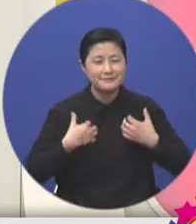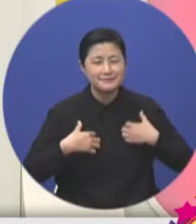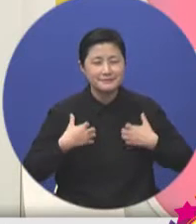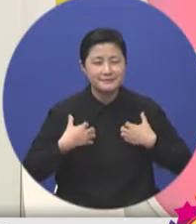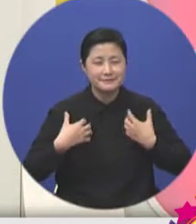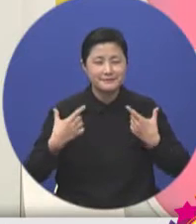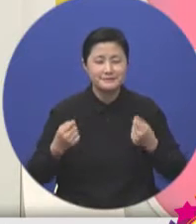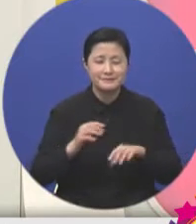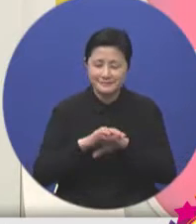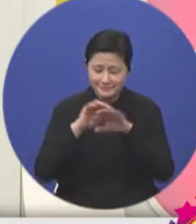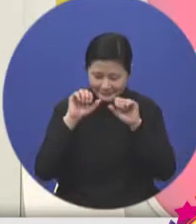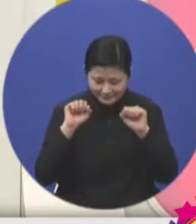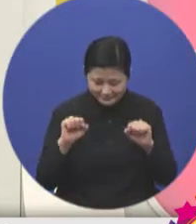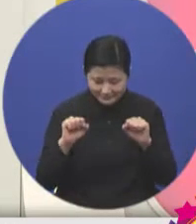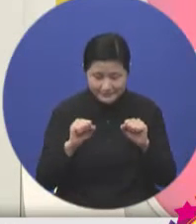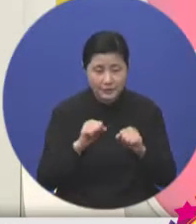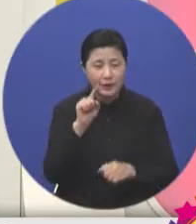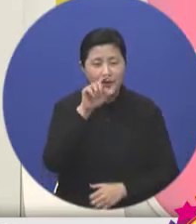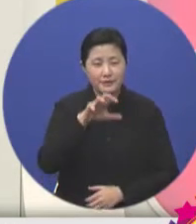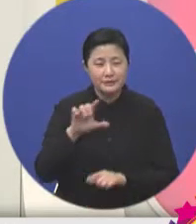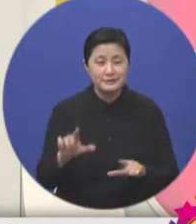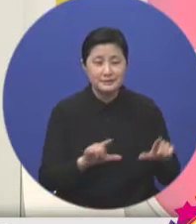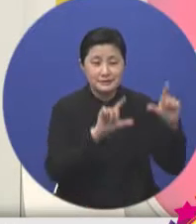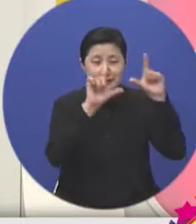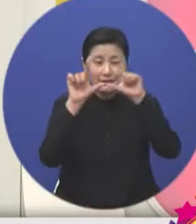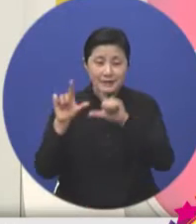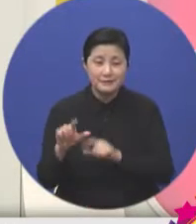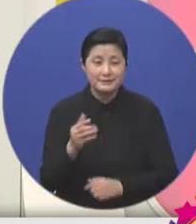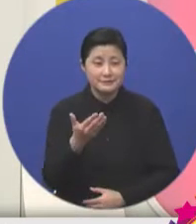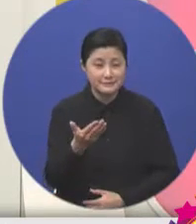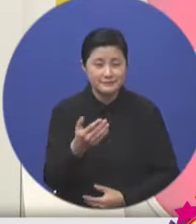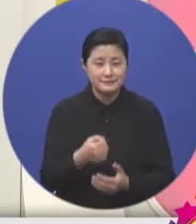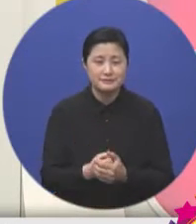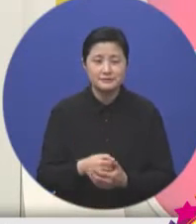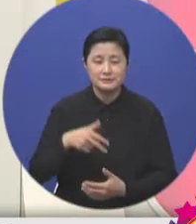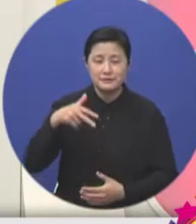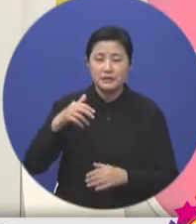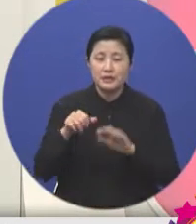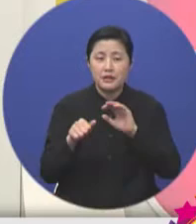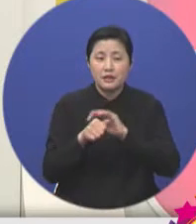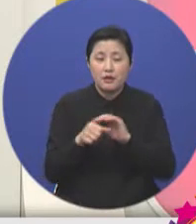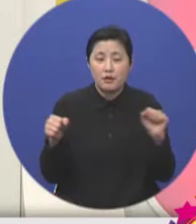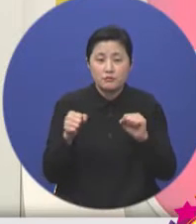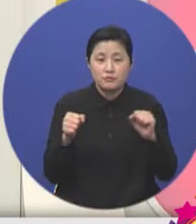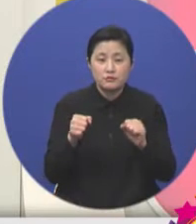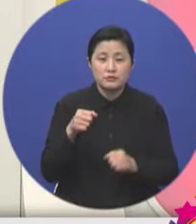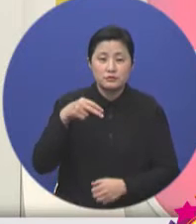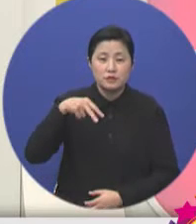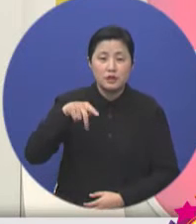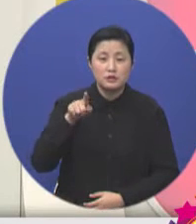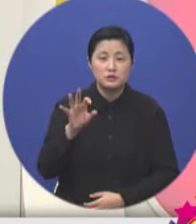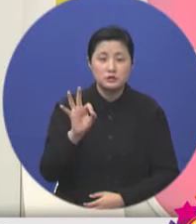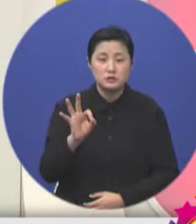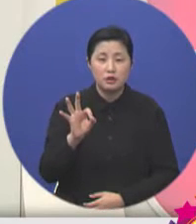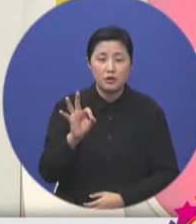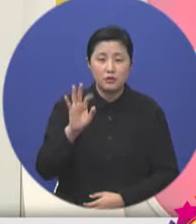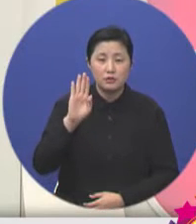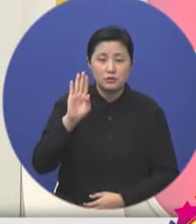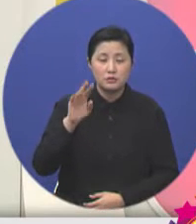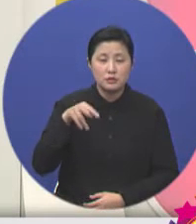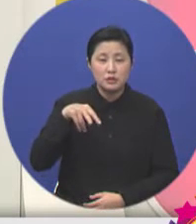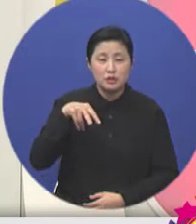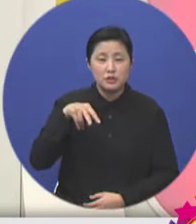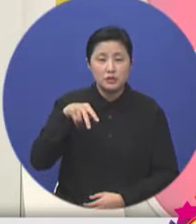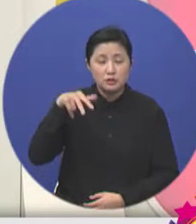반갑습니다. 반갑습니다. 네 안녕하세요. 어디 사시는 누구세요, 어머님? 경북 성주 초전입니다. 경북